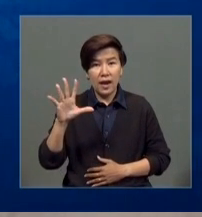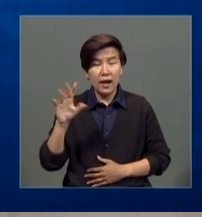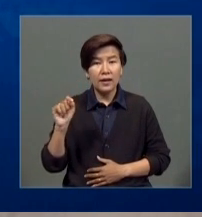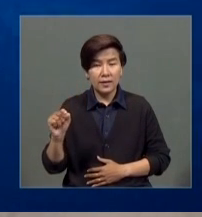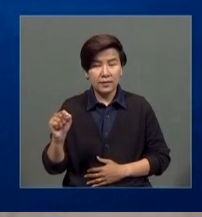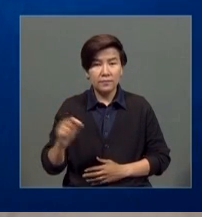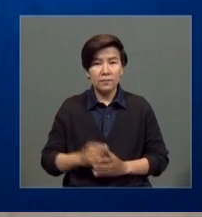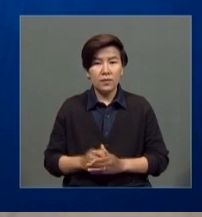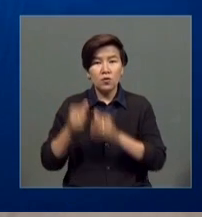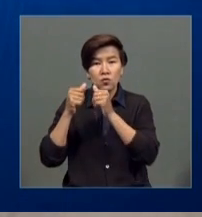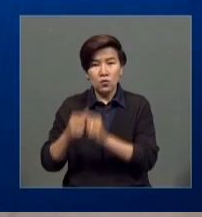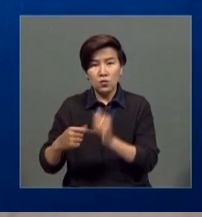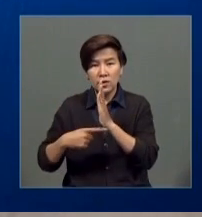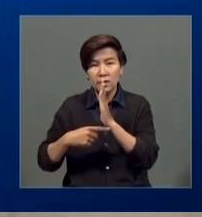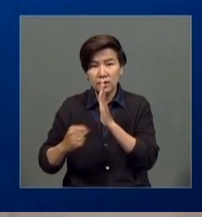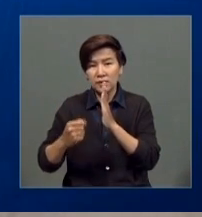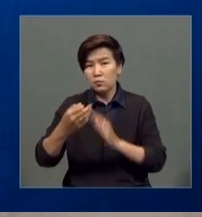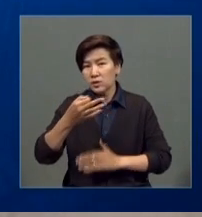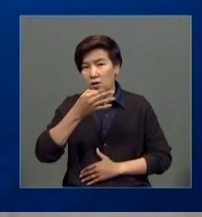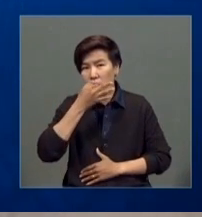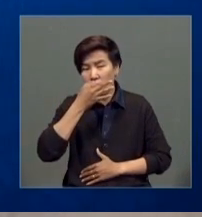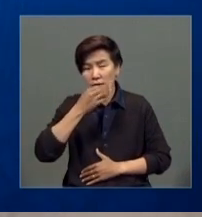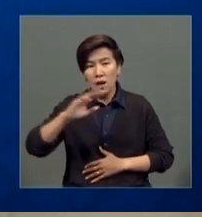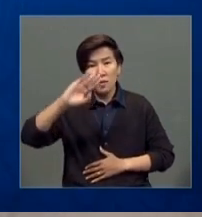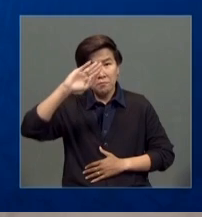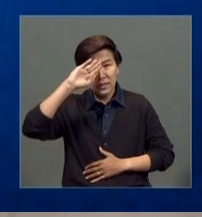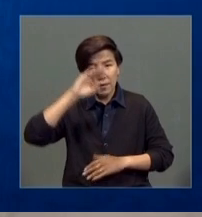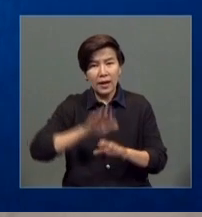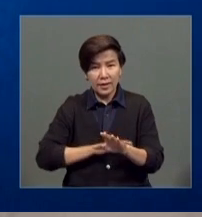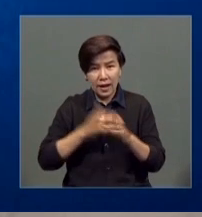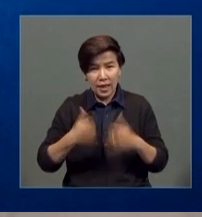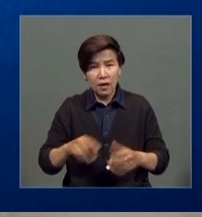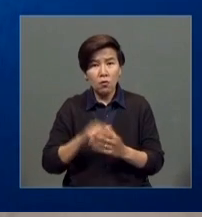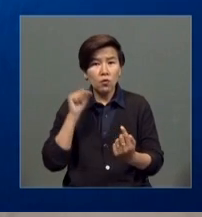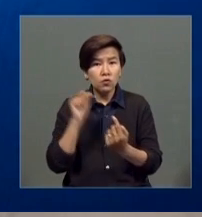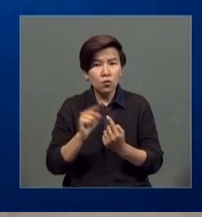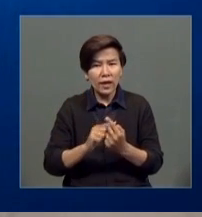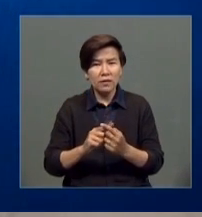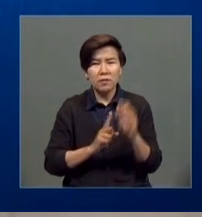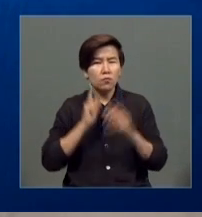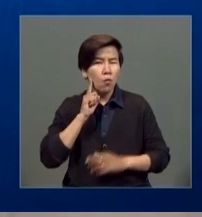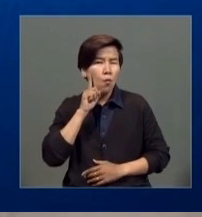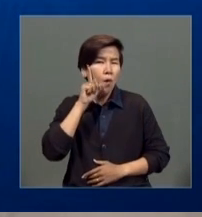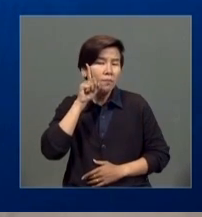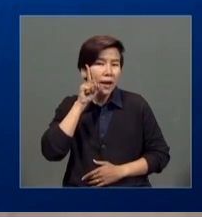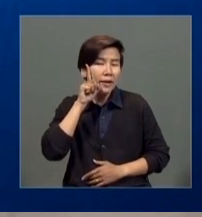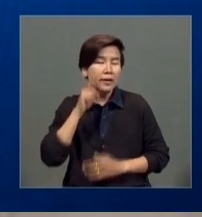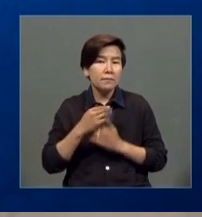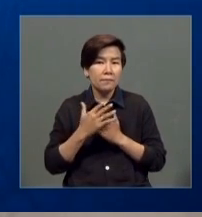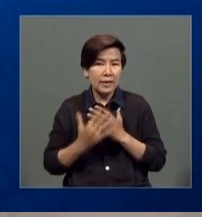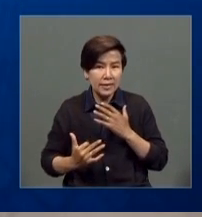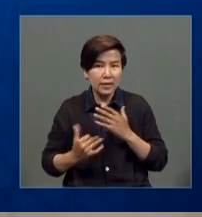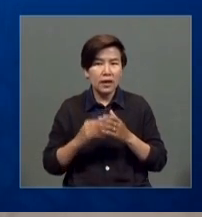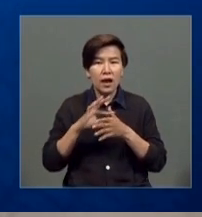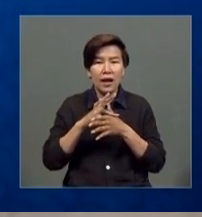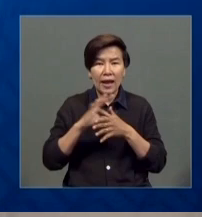ดเชื้อรายใหม่อยู่ที่836รายเป็นผู้ติดเชื้อภายในประเทศ819รายซึ่งมาจากระบ